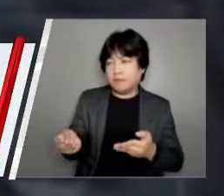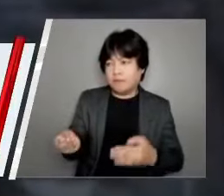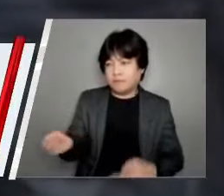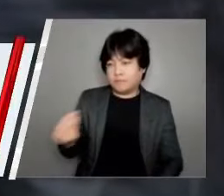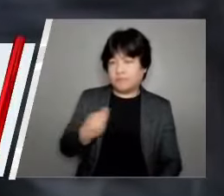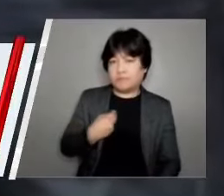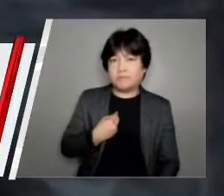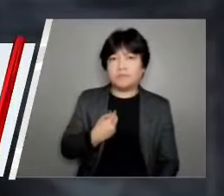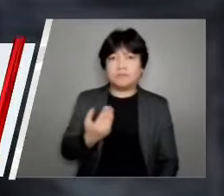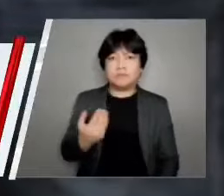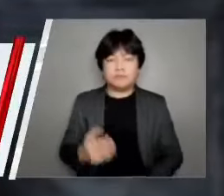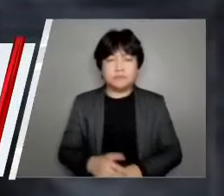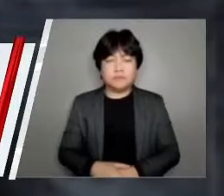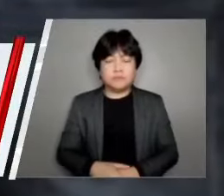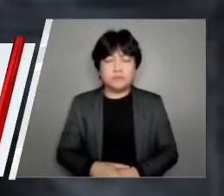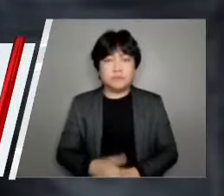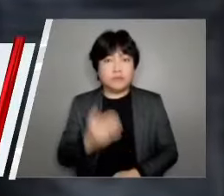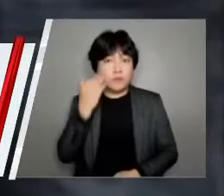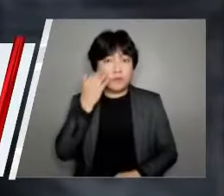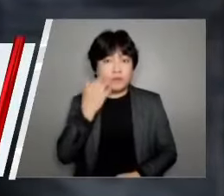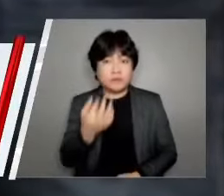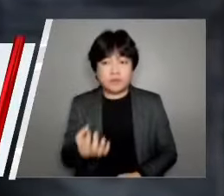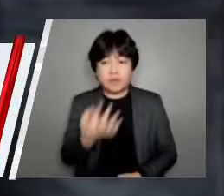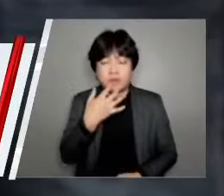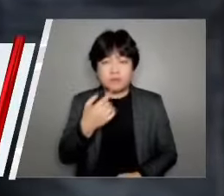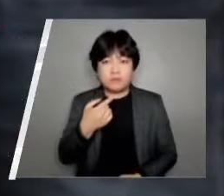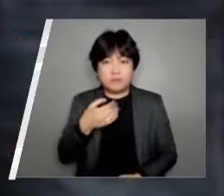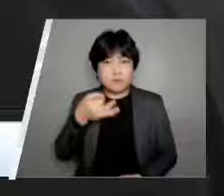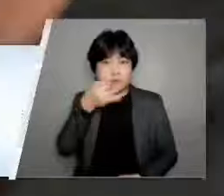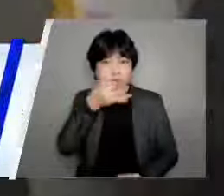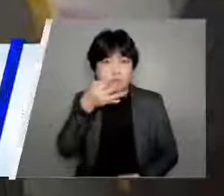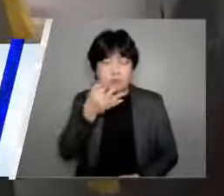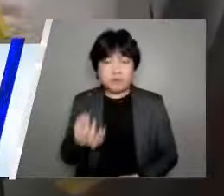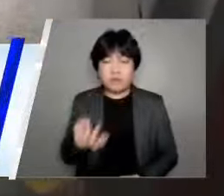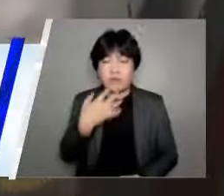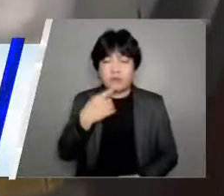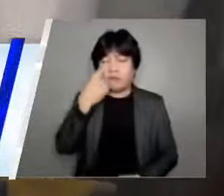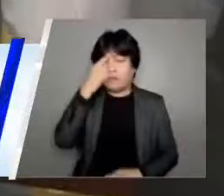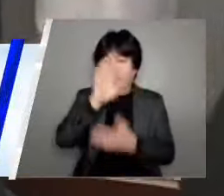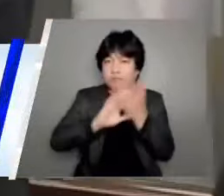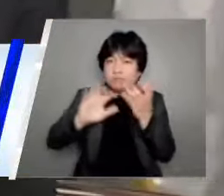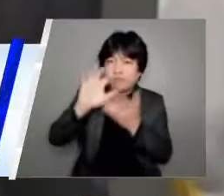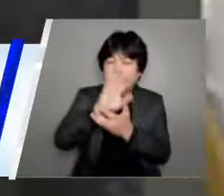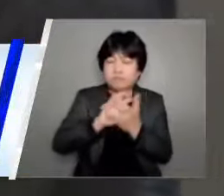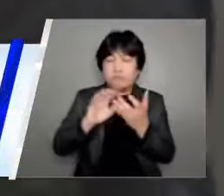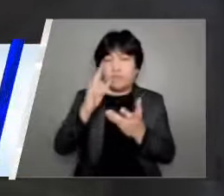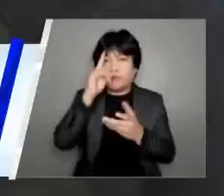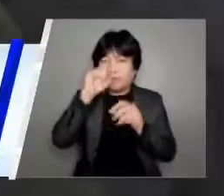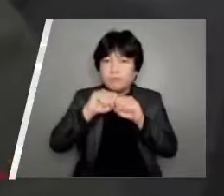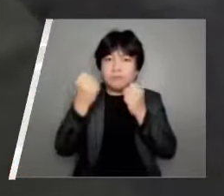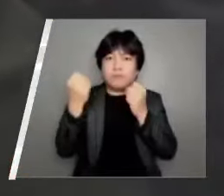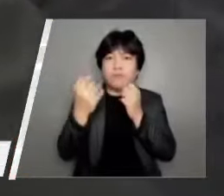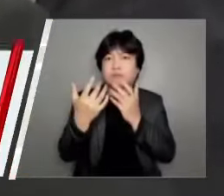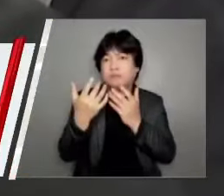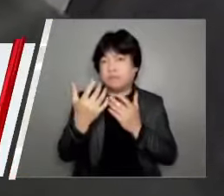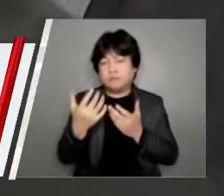remember anything that happened during the time you were under the influence of this drug. Inilalagay niya dito sa